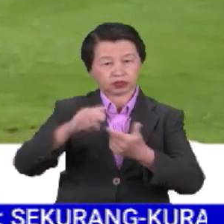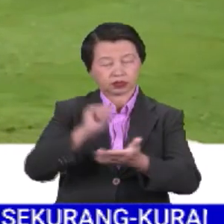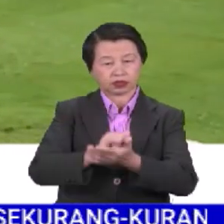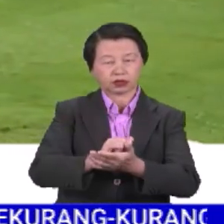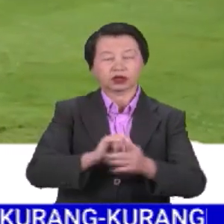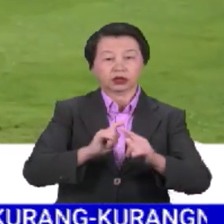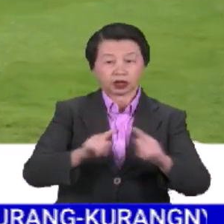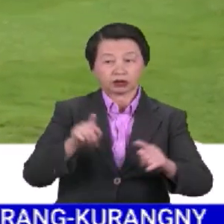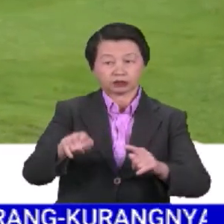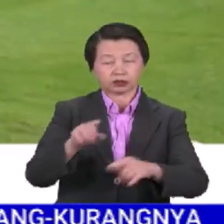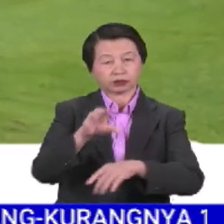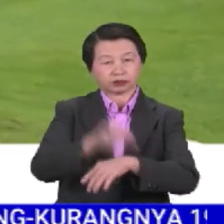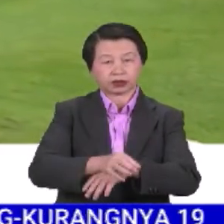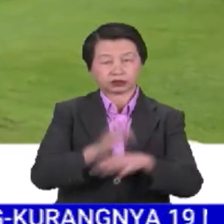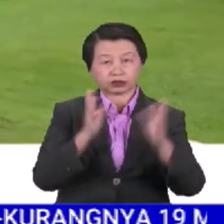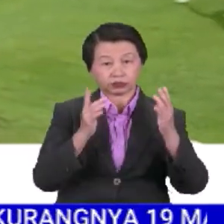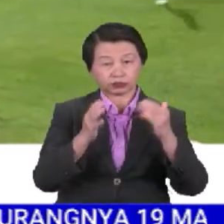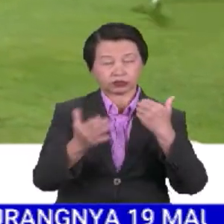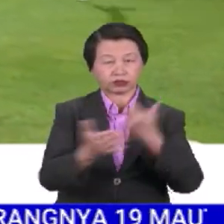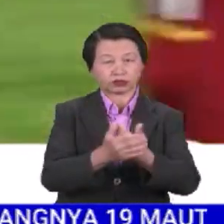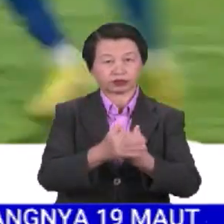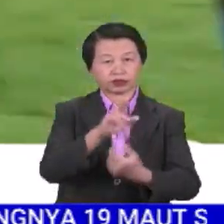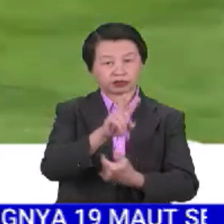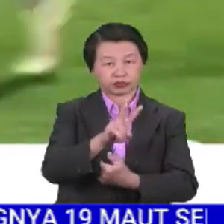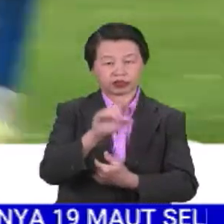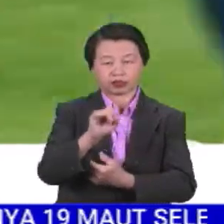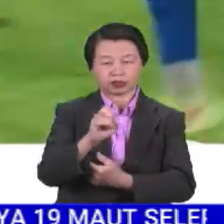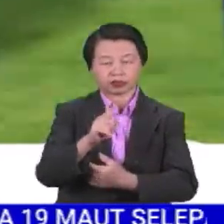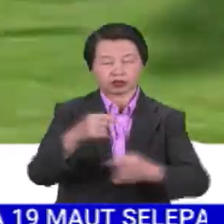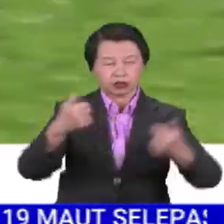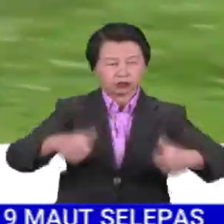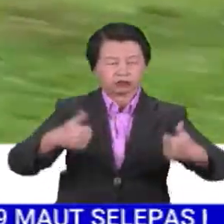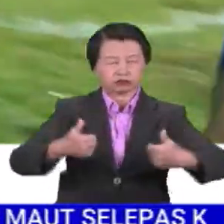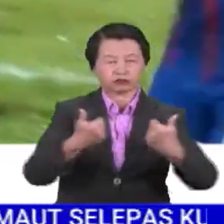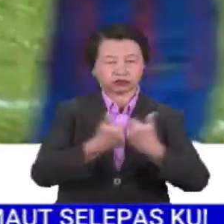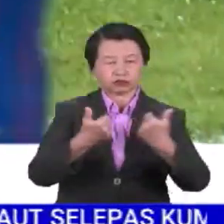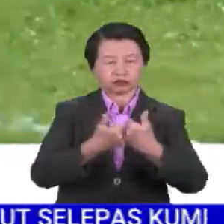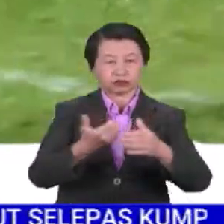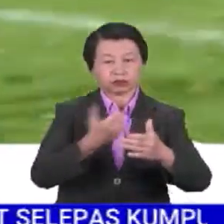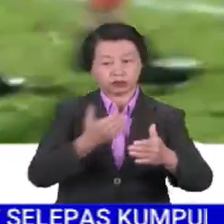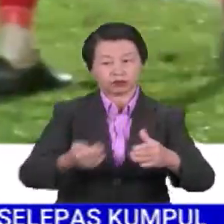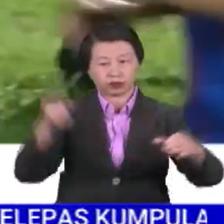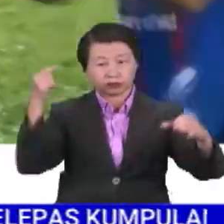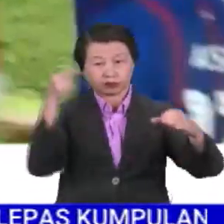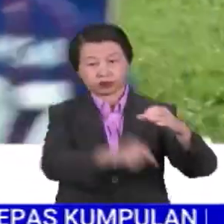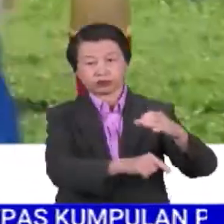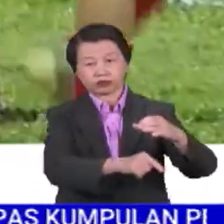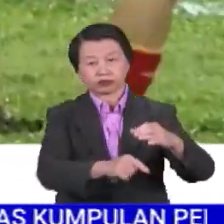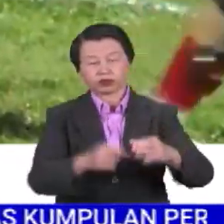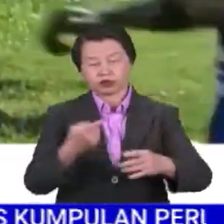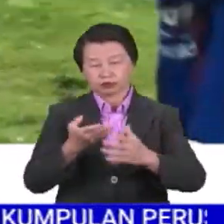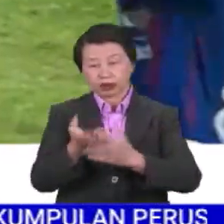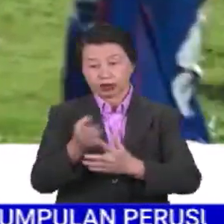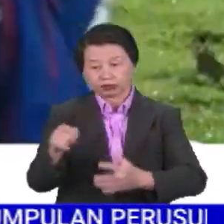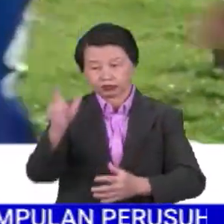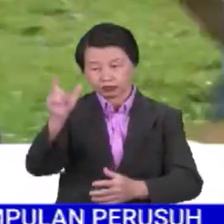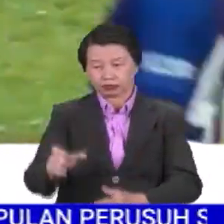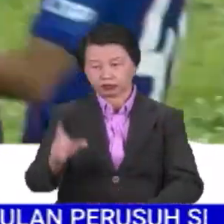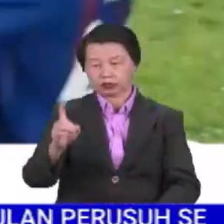manapun mereka terpaksa menunggu sehingga babak kedua perlawanan sebelum menghasilkan jaringan pendahuluan manusia